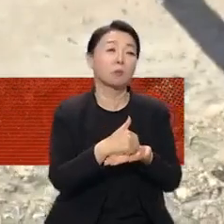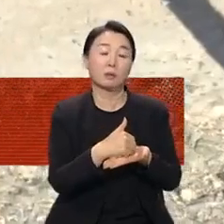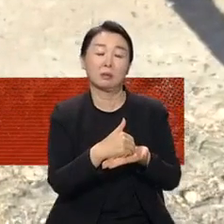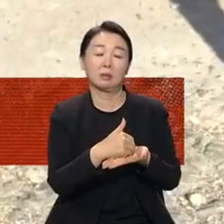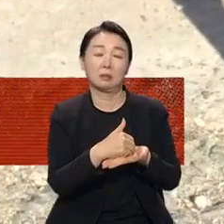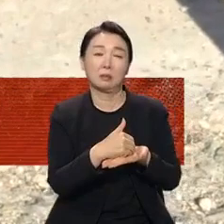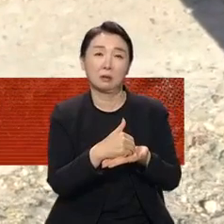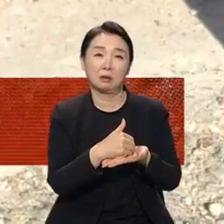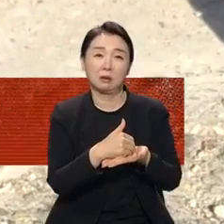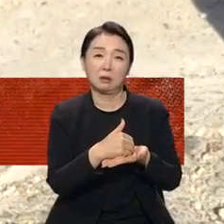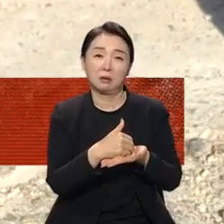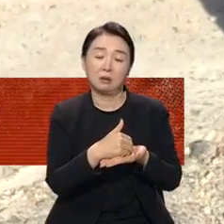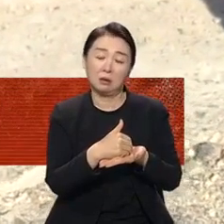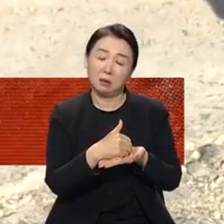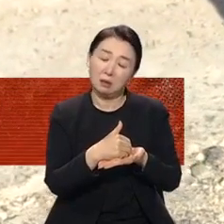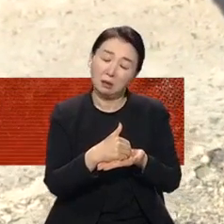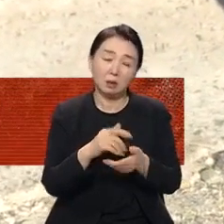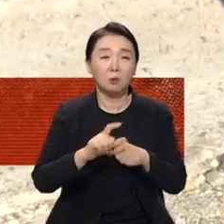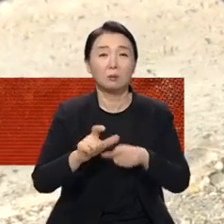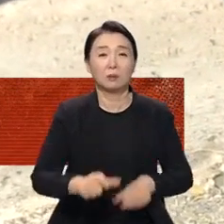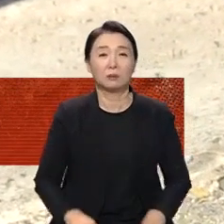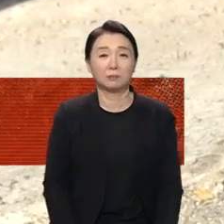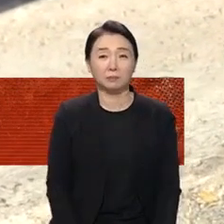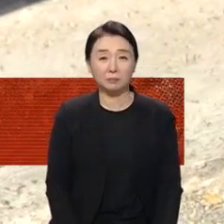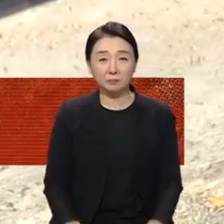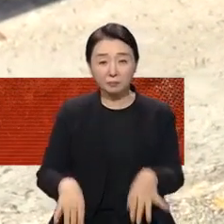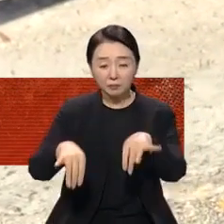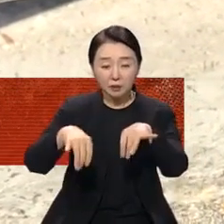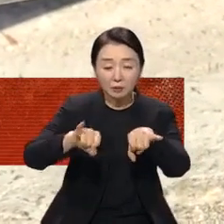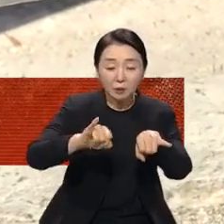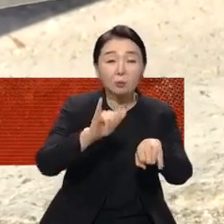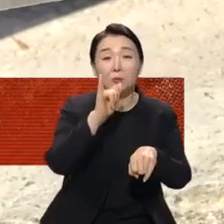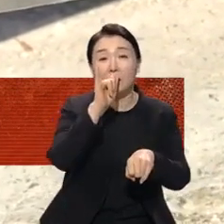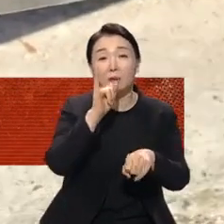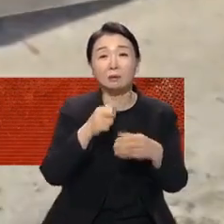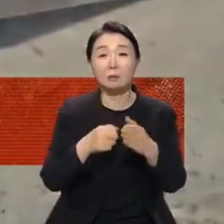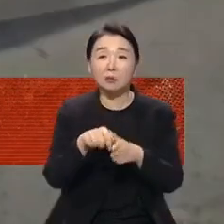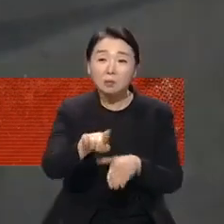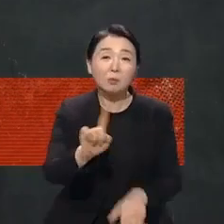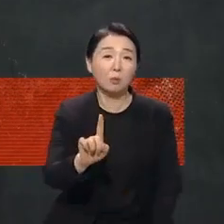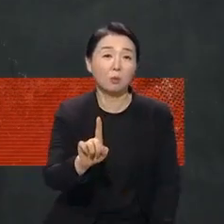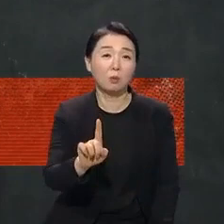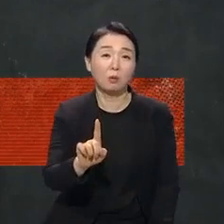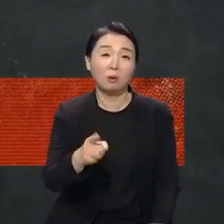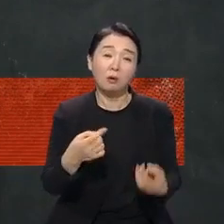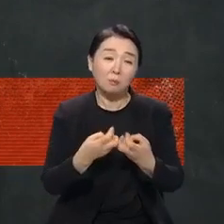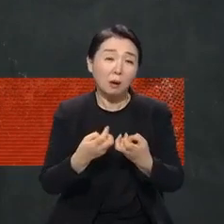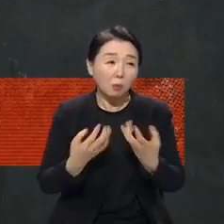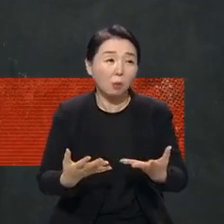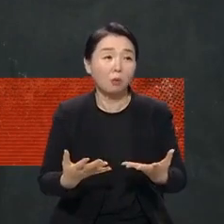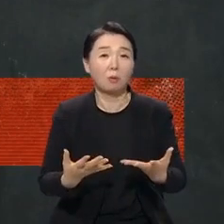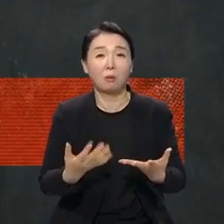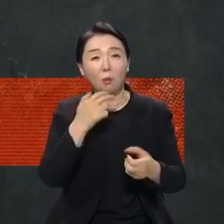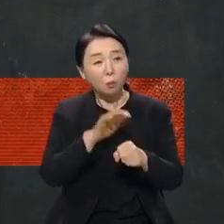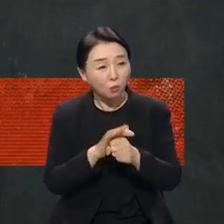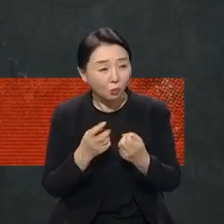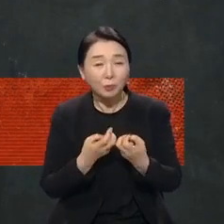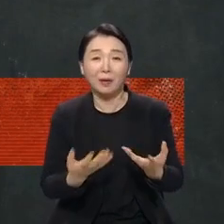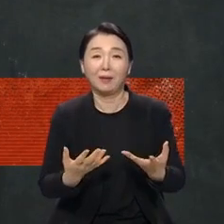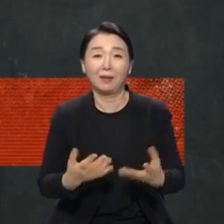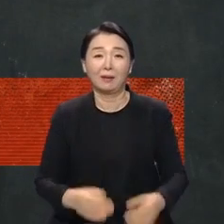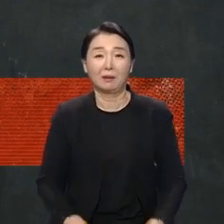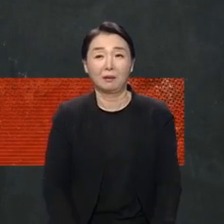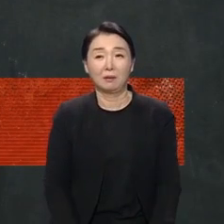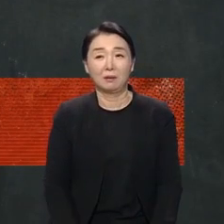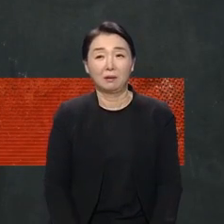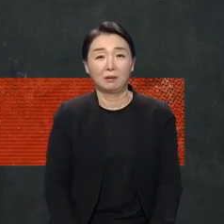합니다 아 양변 원사님 저도 오트바이 타는 입장에서 세상에 이거 이거 진짜 방법이 없으면 억울해서 어떻게 살아 이거 아